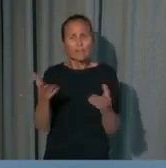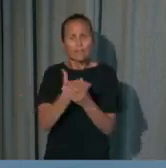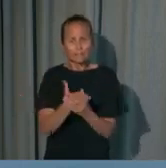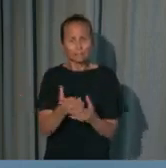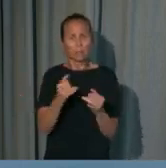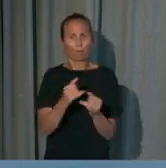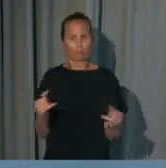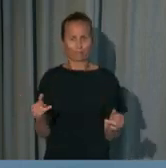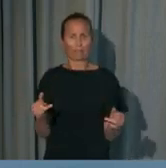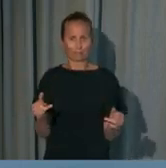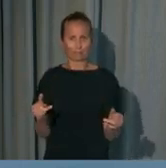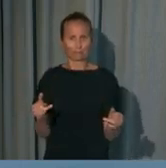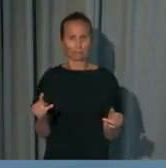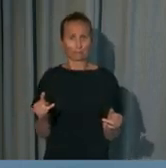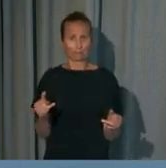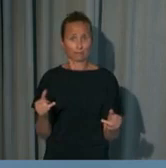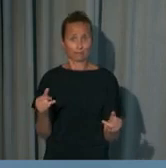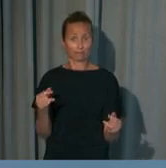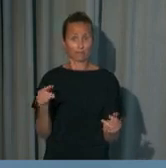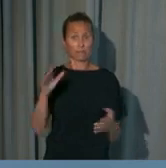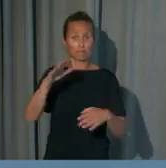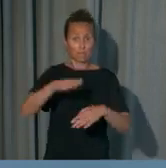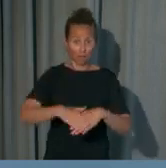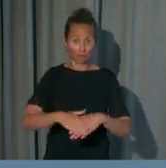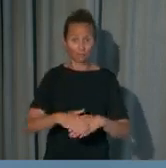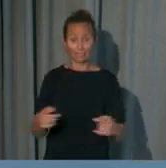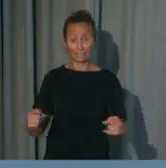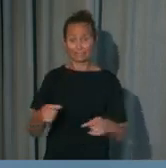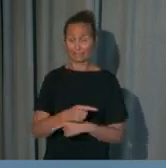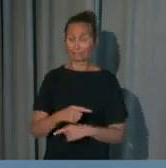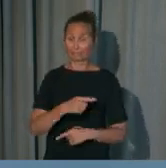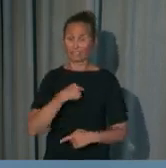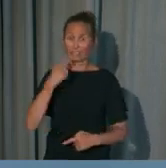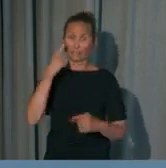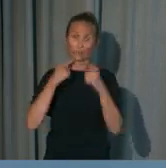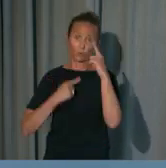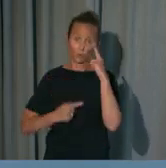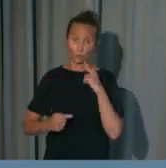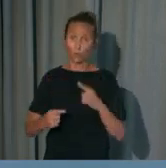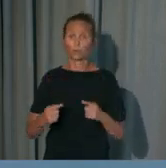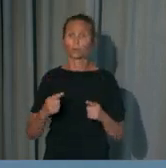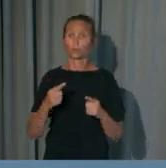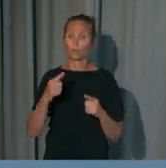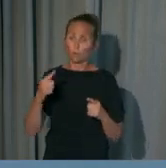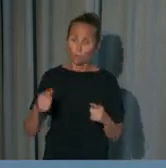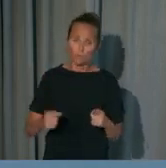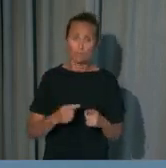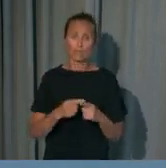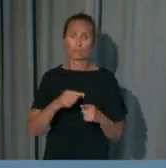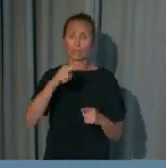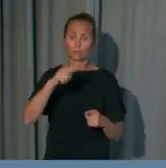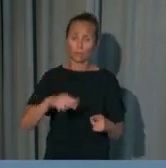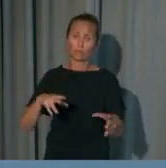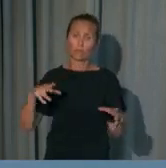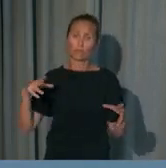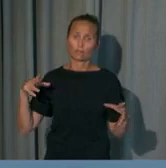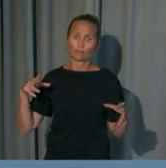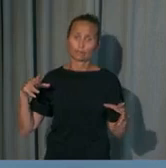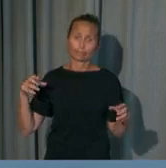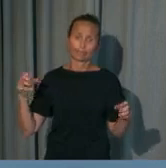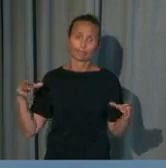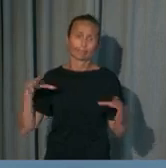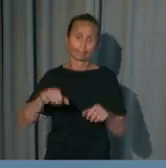vår frihet. I stedet er vi fylt av sorg, og igjen er altså Norge rammet av